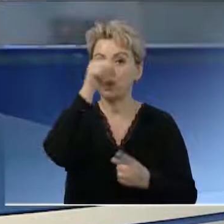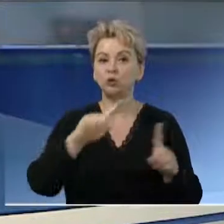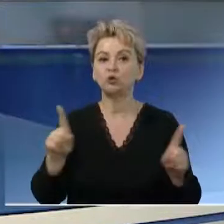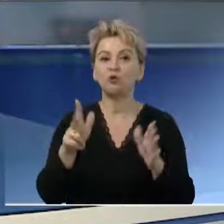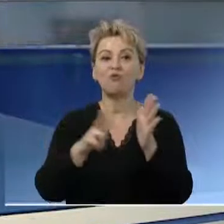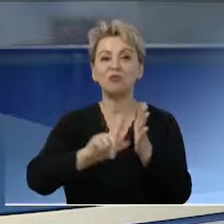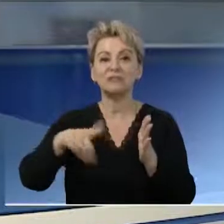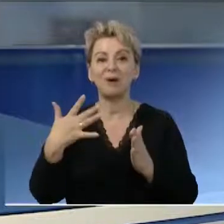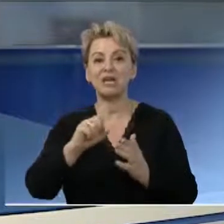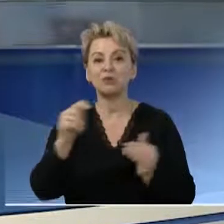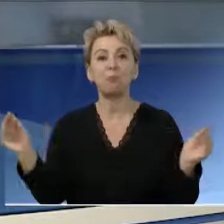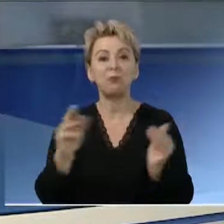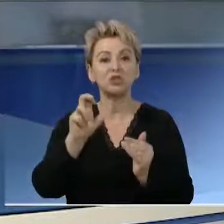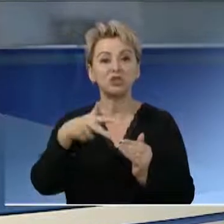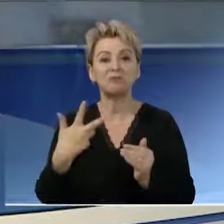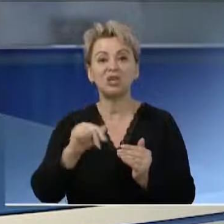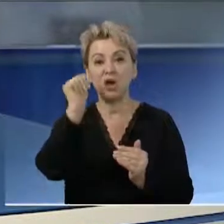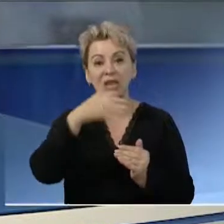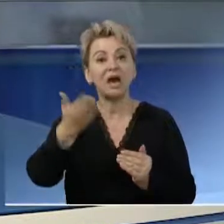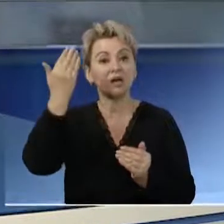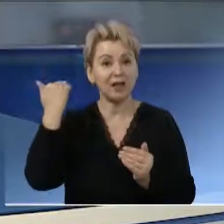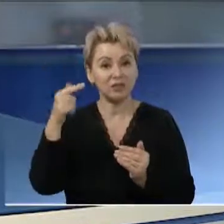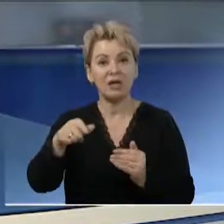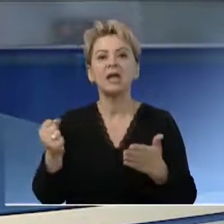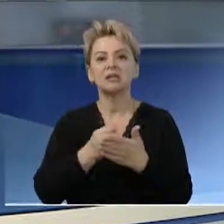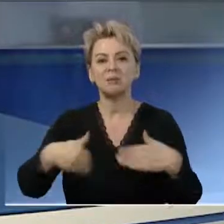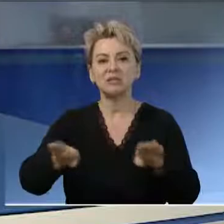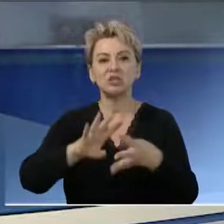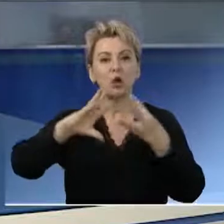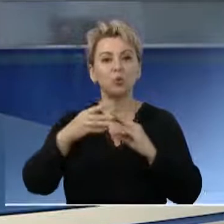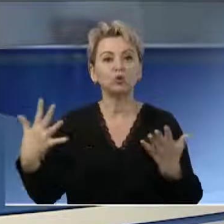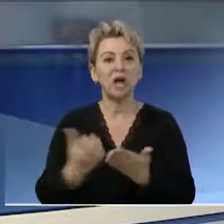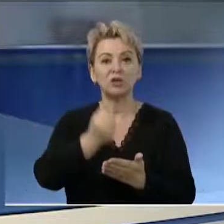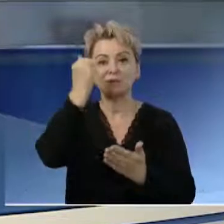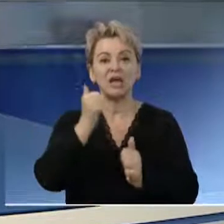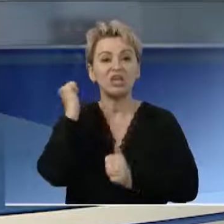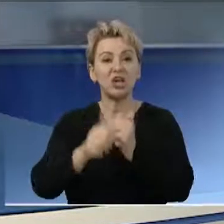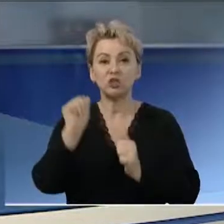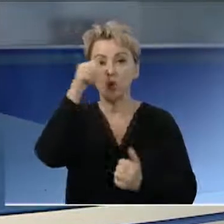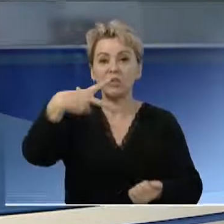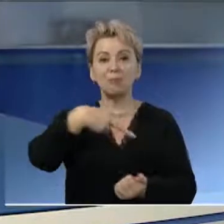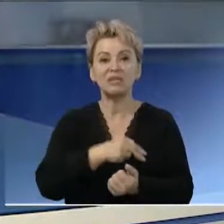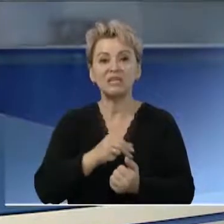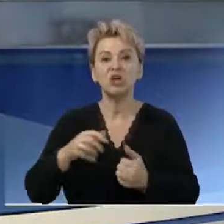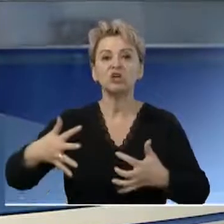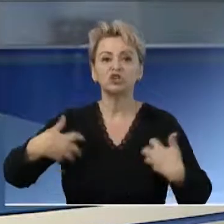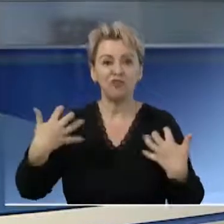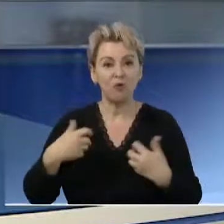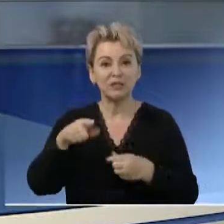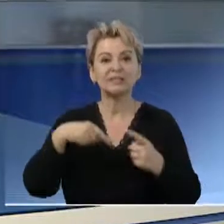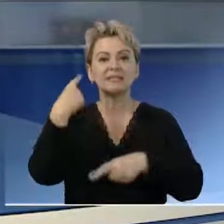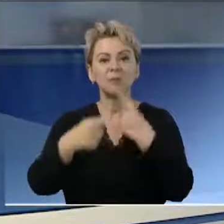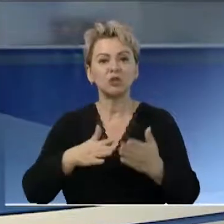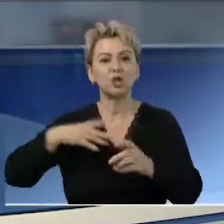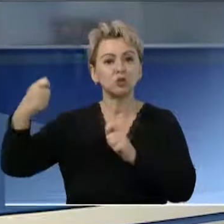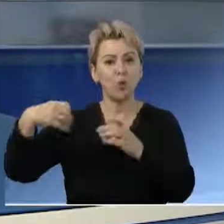что в 8,5 раз меньше, чем 3 годами ранее. Добиться таких результатов удалось благодаря ежегодной вакцинации диких животных. За процессом